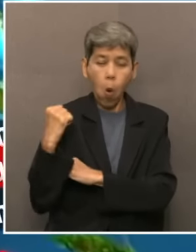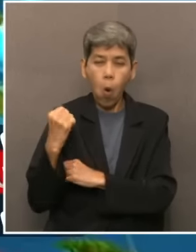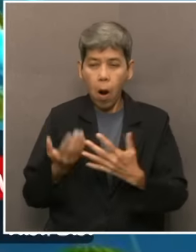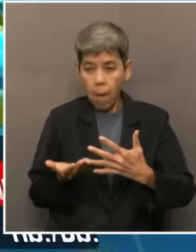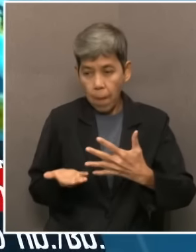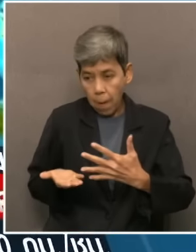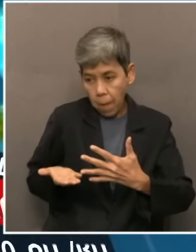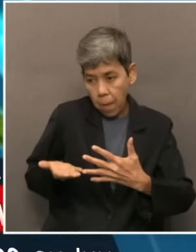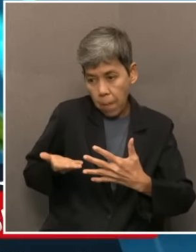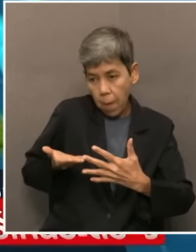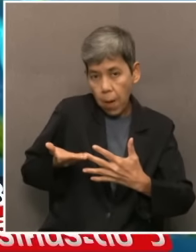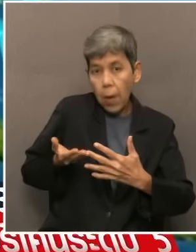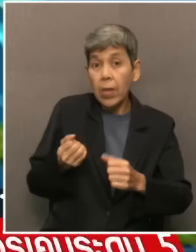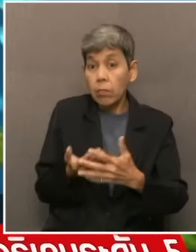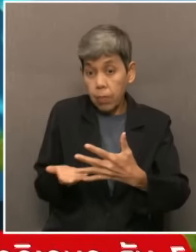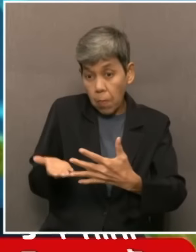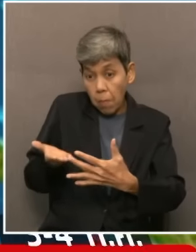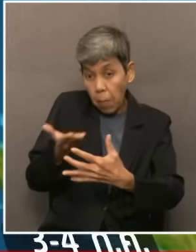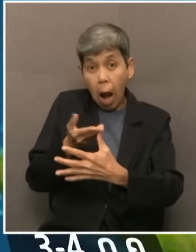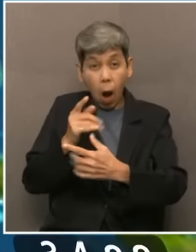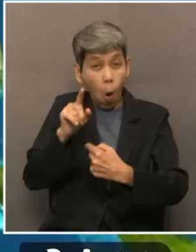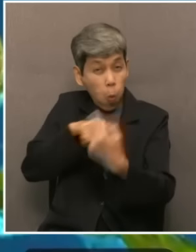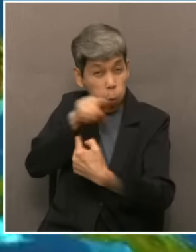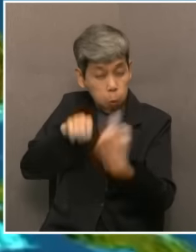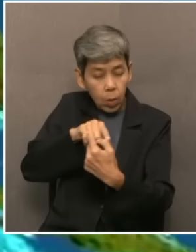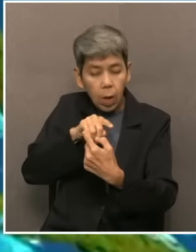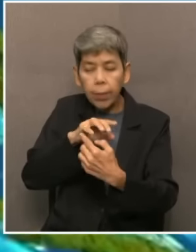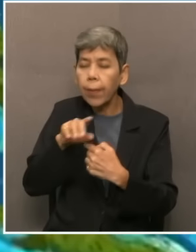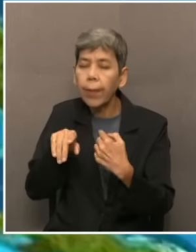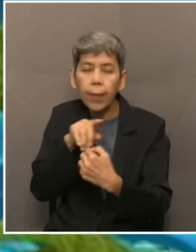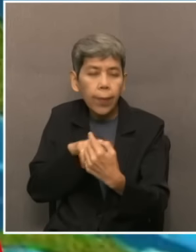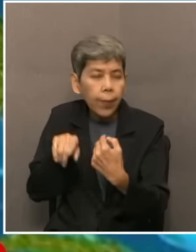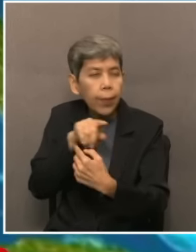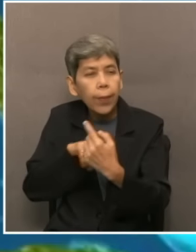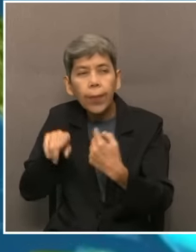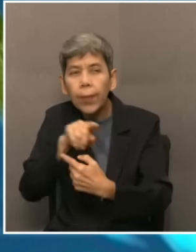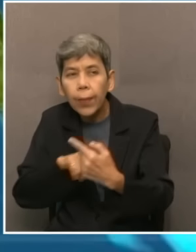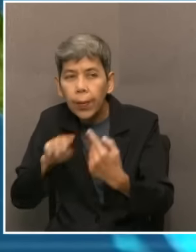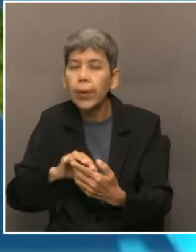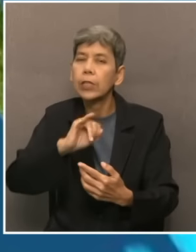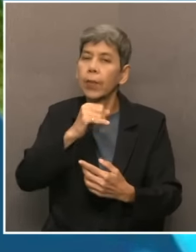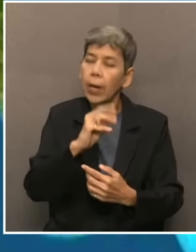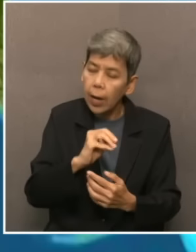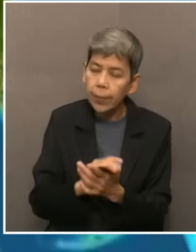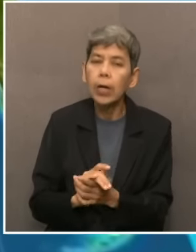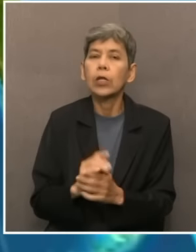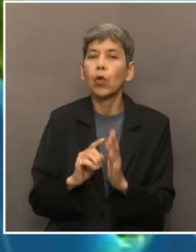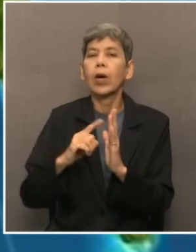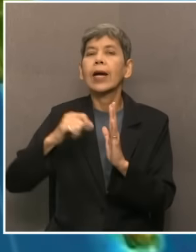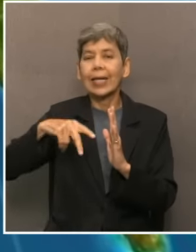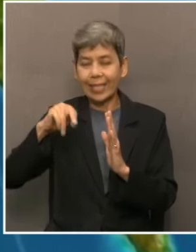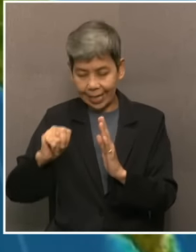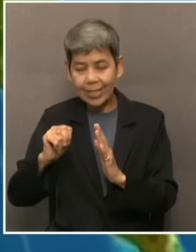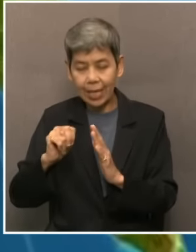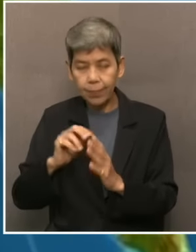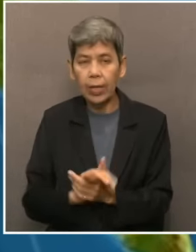รีเคนระดับสูงสุดก็คอระดับ 5และออนกำลงลงพัดผ่าน จามีก้า เกเดา และ Saint Vincent และ